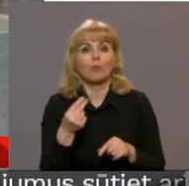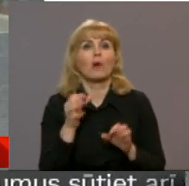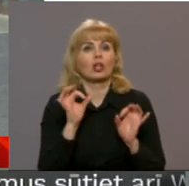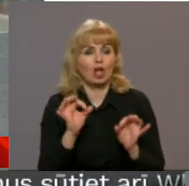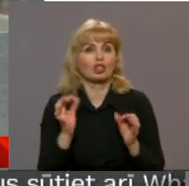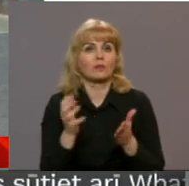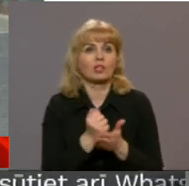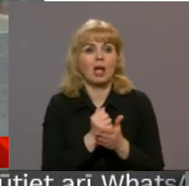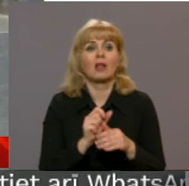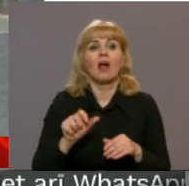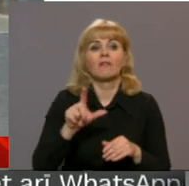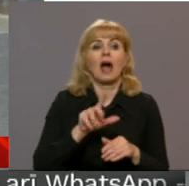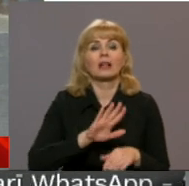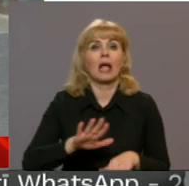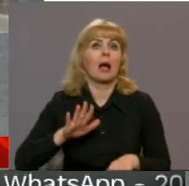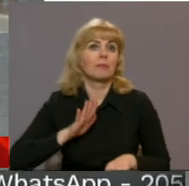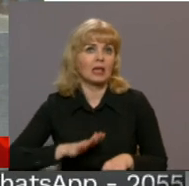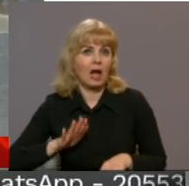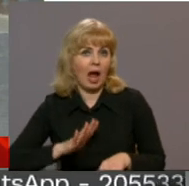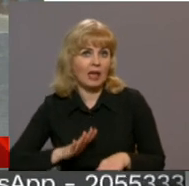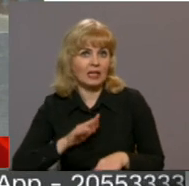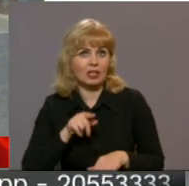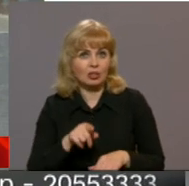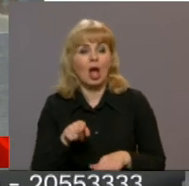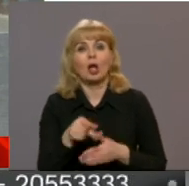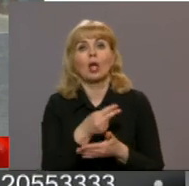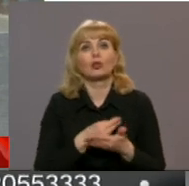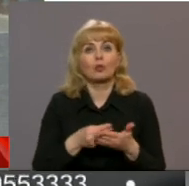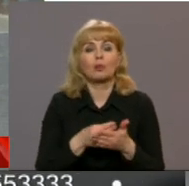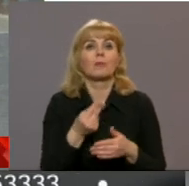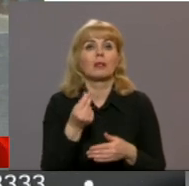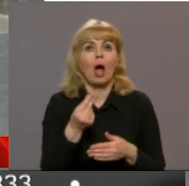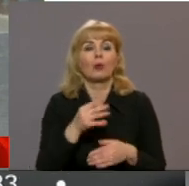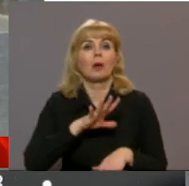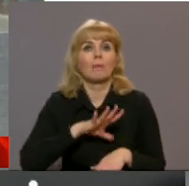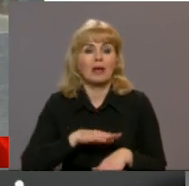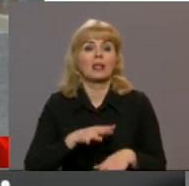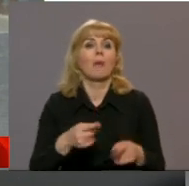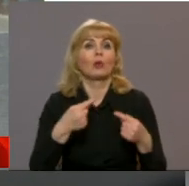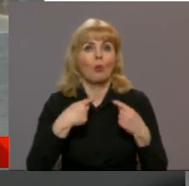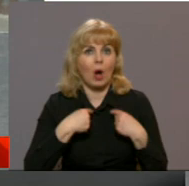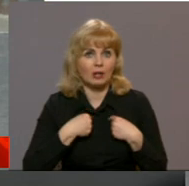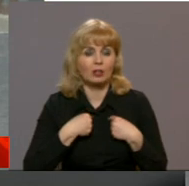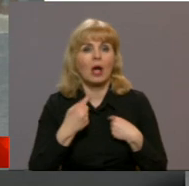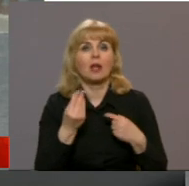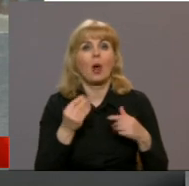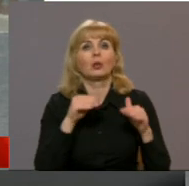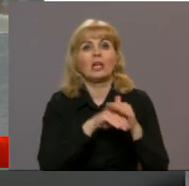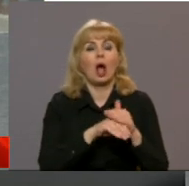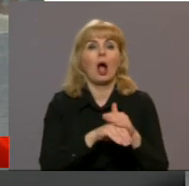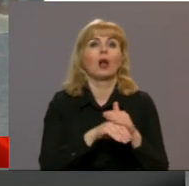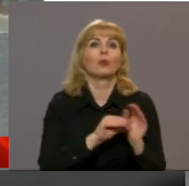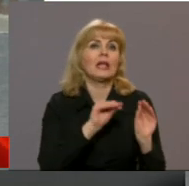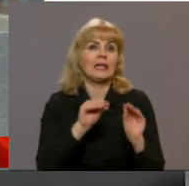un vēl vairāk nekā iecerējām sasniedzām. Un tas nozīmē, ka tā nauda arī pēc tam pie mums nonāks un mēs varēsim ieguldīt iekārtās un